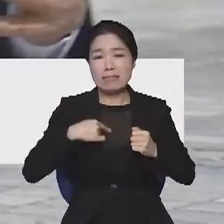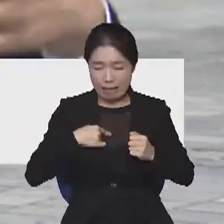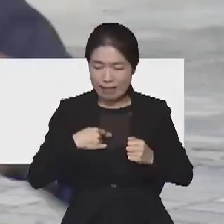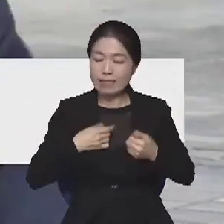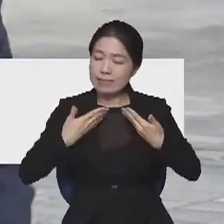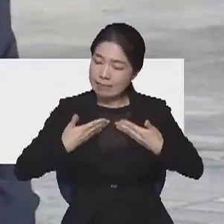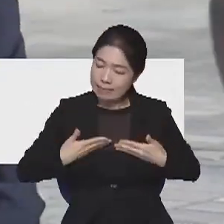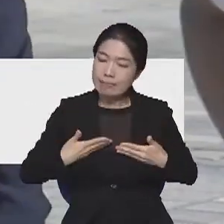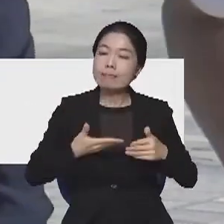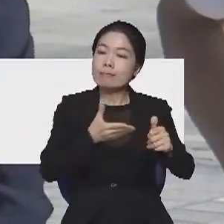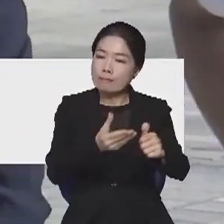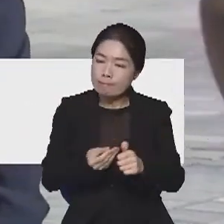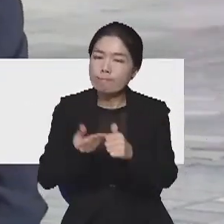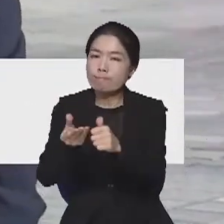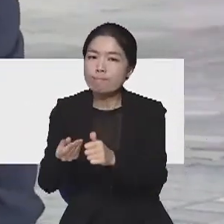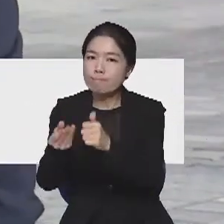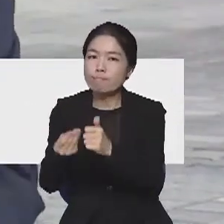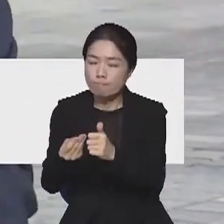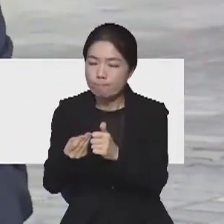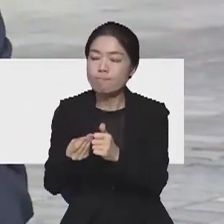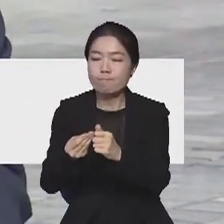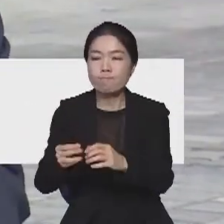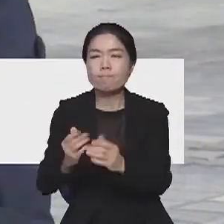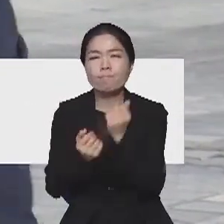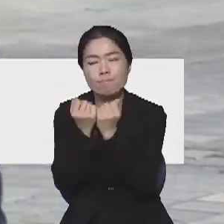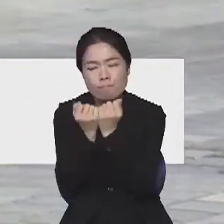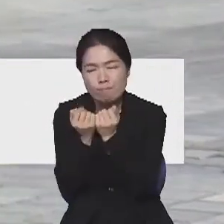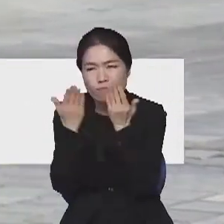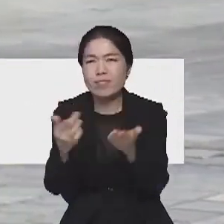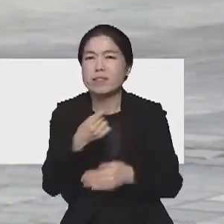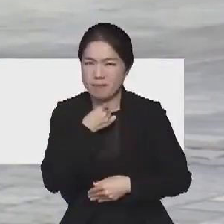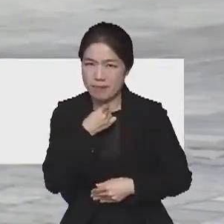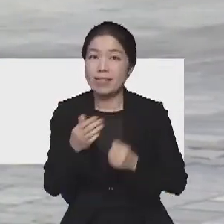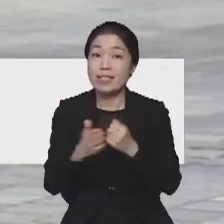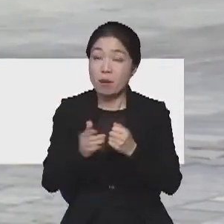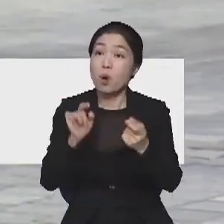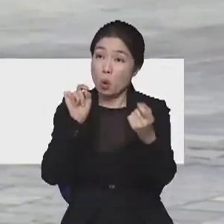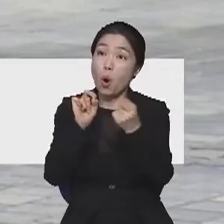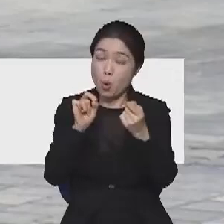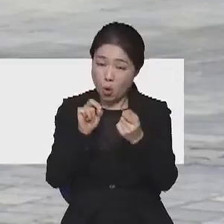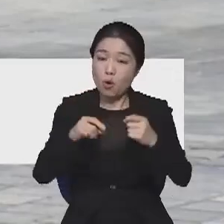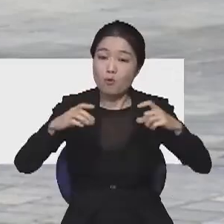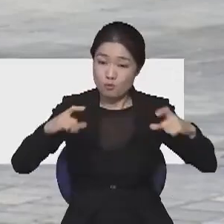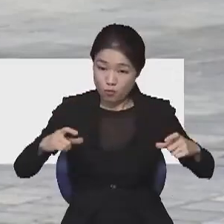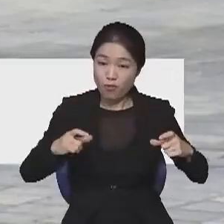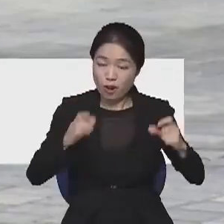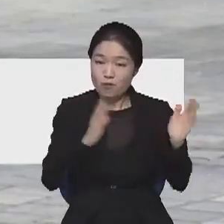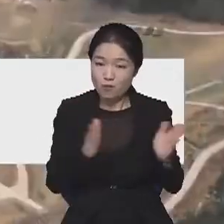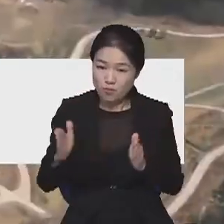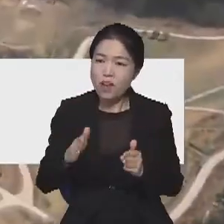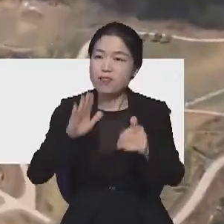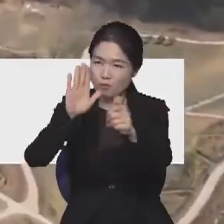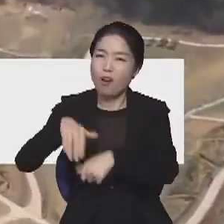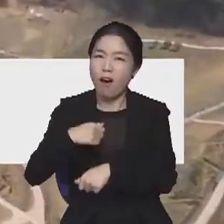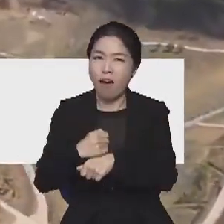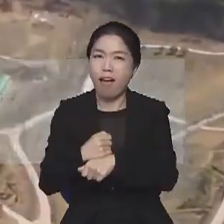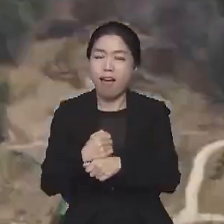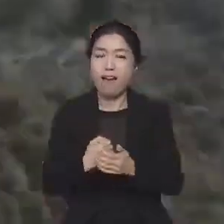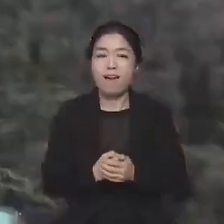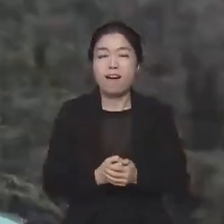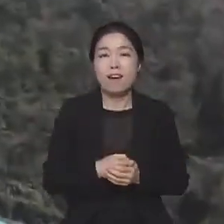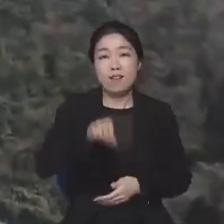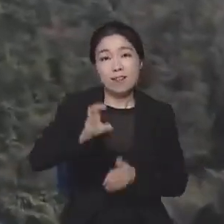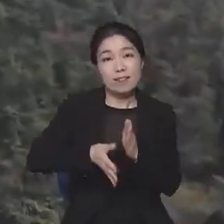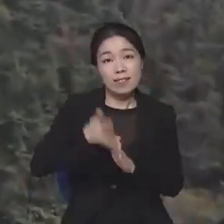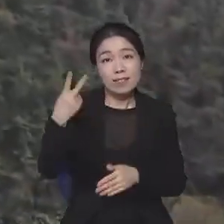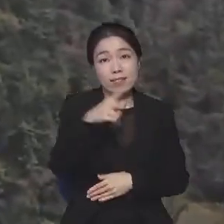차분히 진짜 모셔서 속 이야기 좀 드리고 싶은데 조만간에 제가 그런 자리를 만들게요. 더 필요하면.